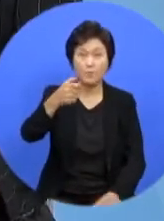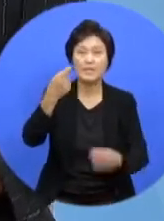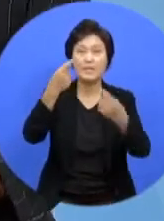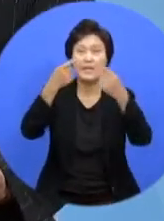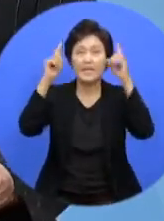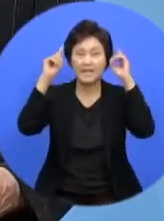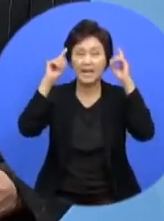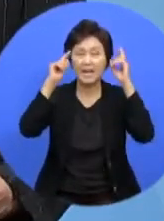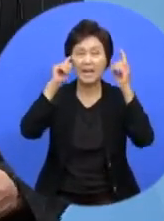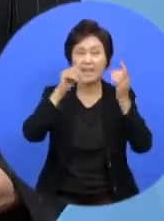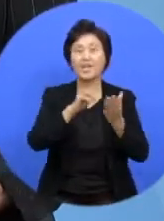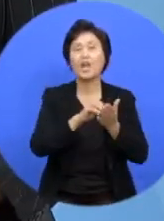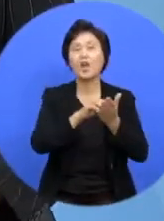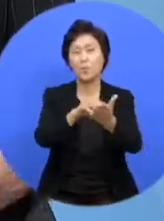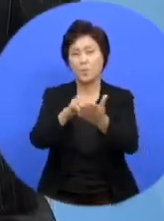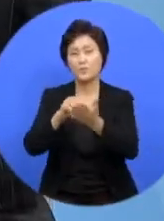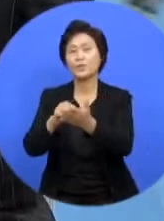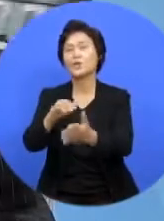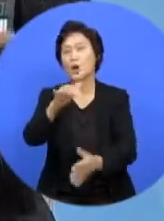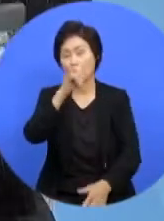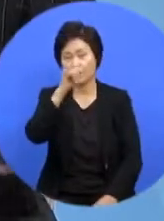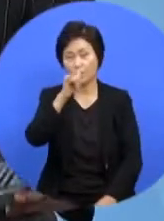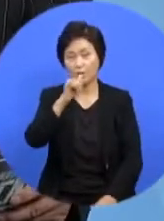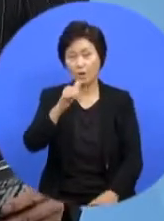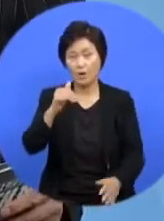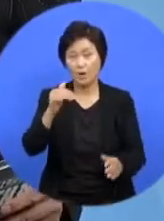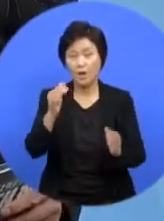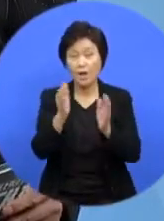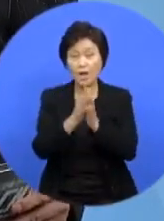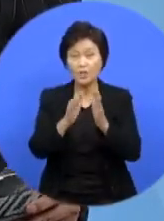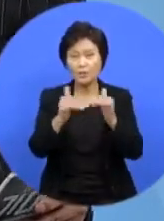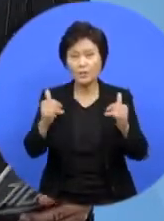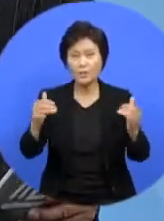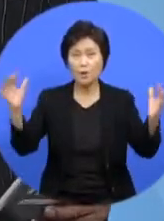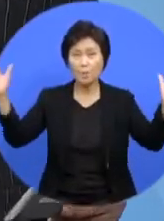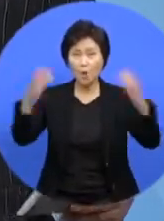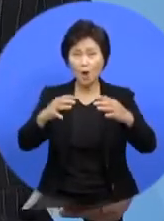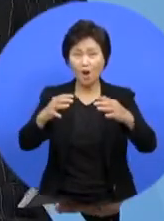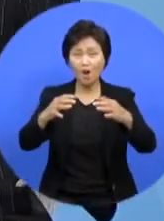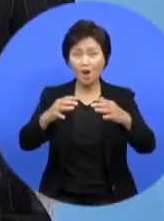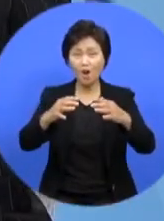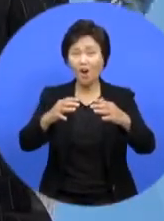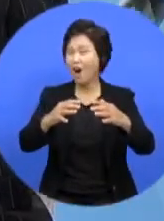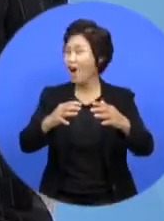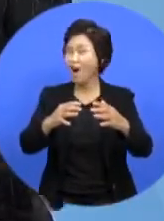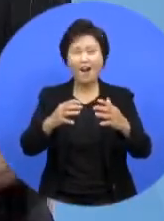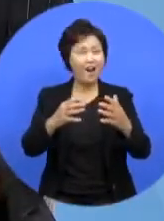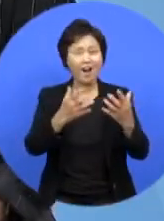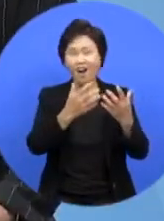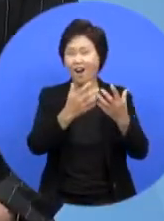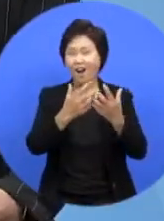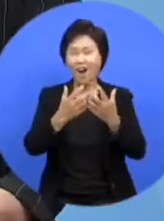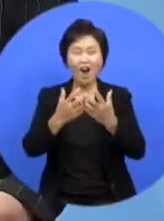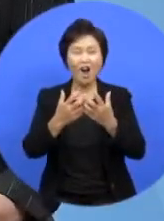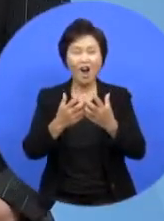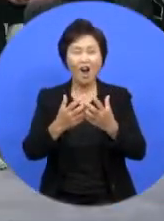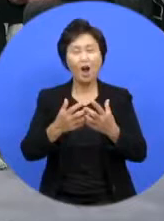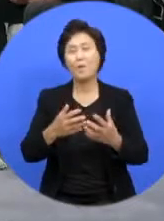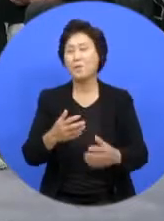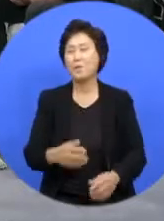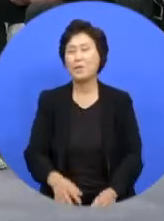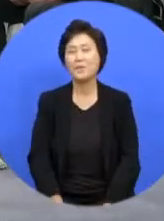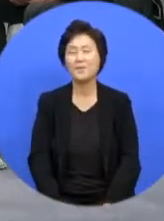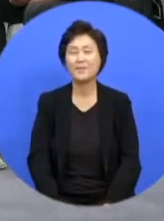진짜 글로벌하네요. 그러니까 이 친구들 모여라 그래갖고 한번 다 모여봐봐. 네. 그 친구들이 사용하는 언어도 뭐 엄청나겠네요. 그러니까